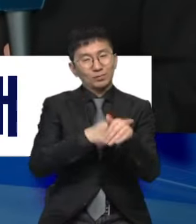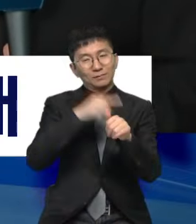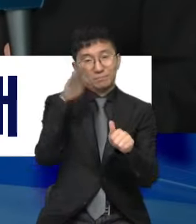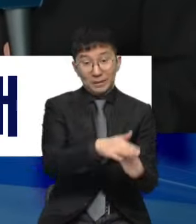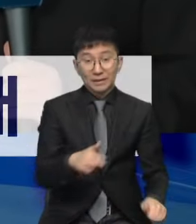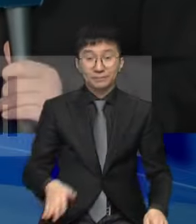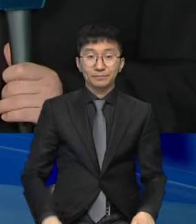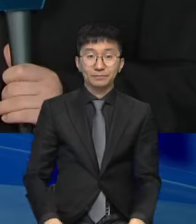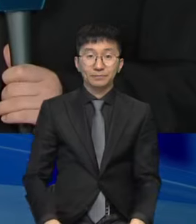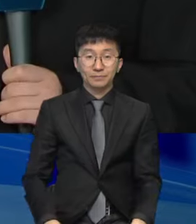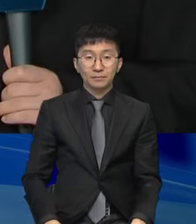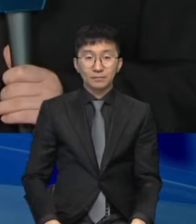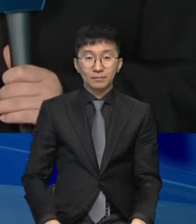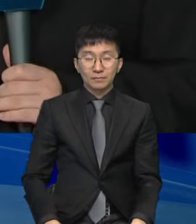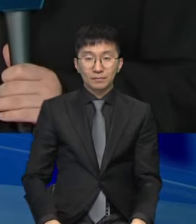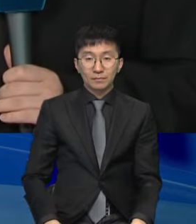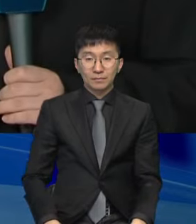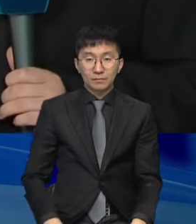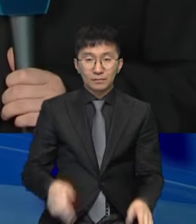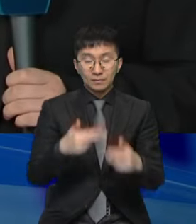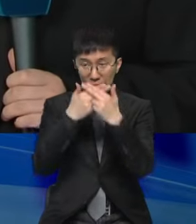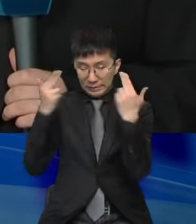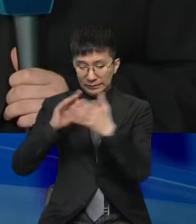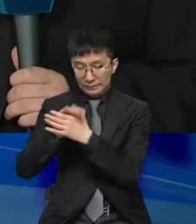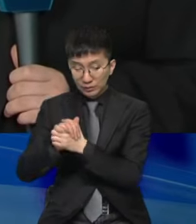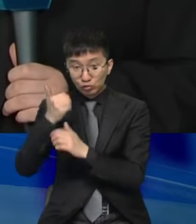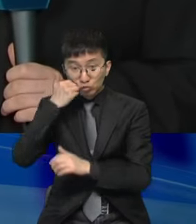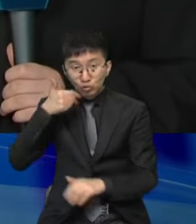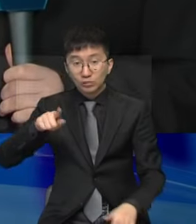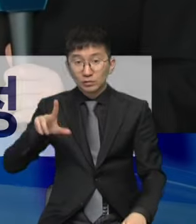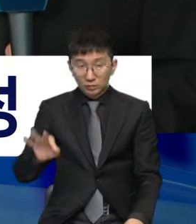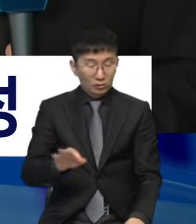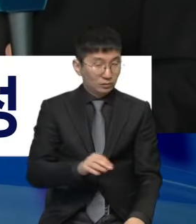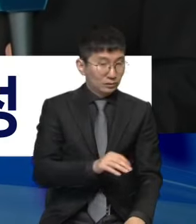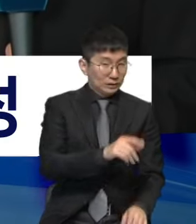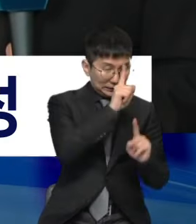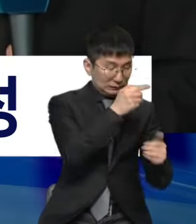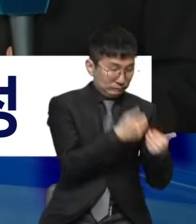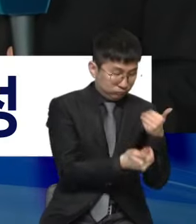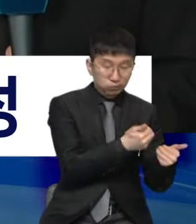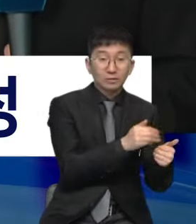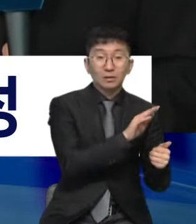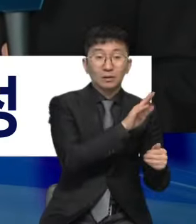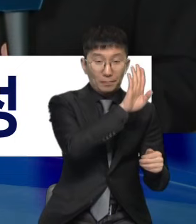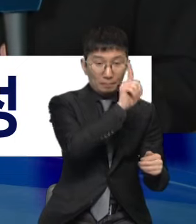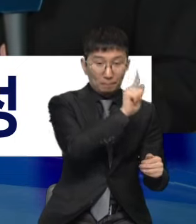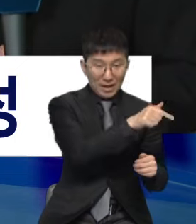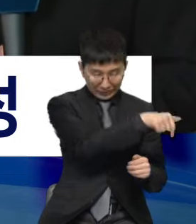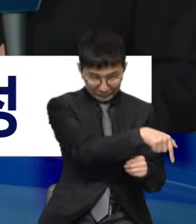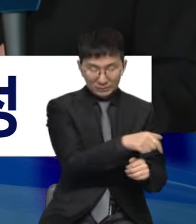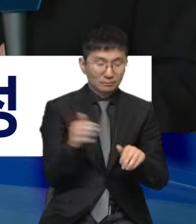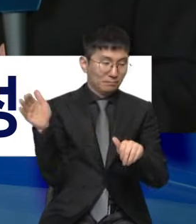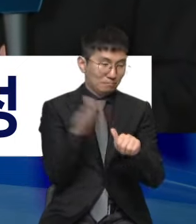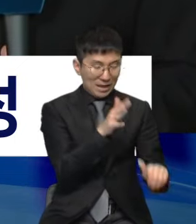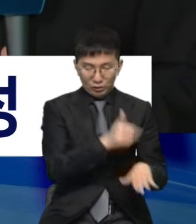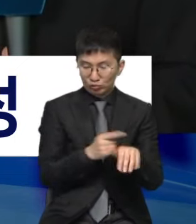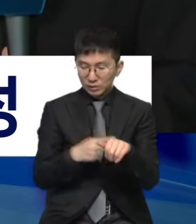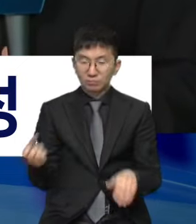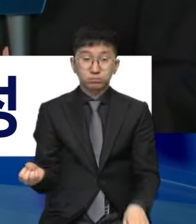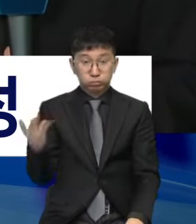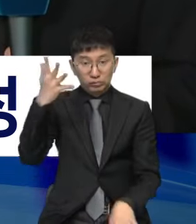겁니다. 친명계로 분류되는 정 전 의원이 비명계 박 의원을 꺾고 본선에 오르면서 또 한 번 비명횡사